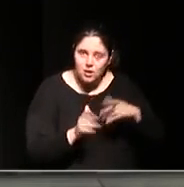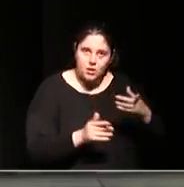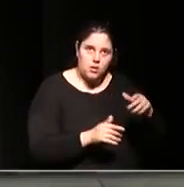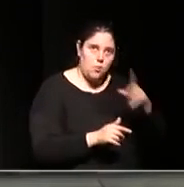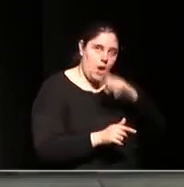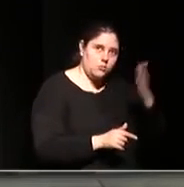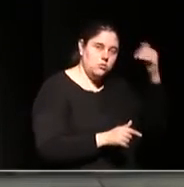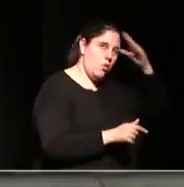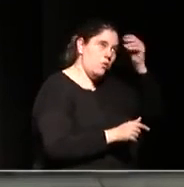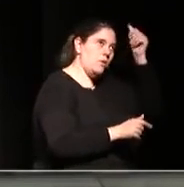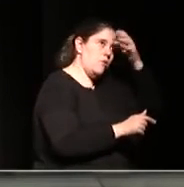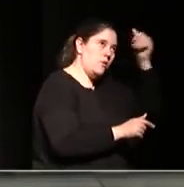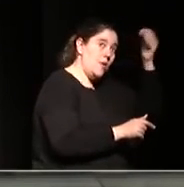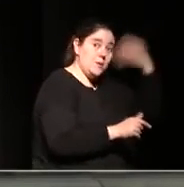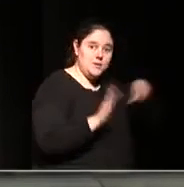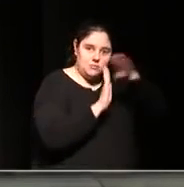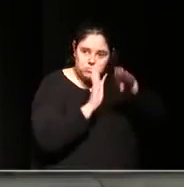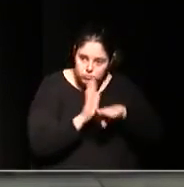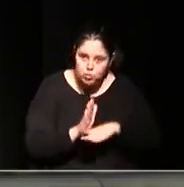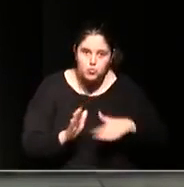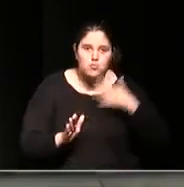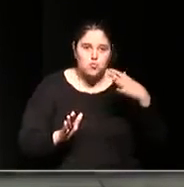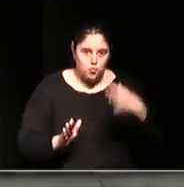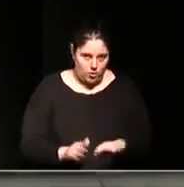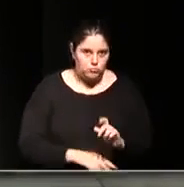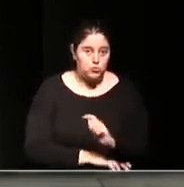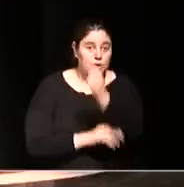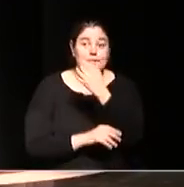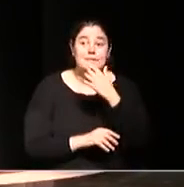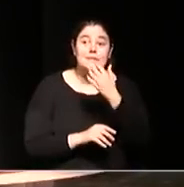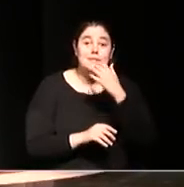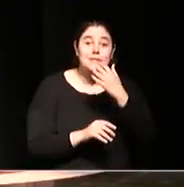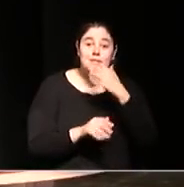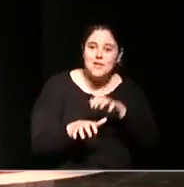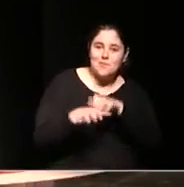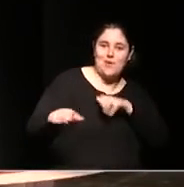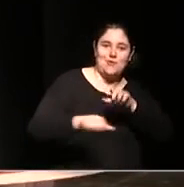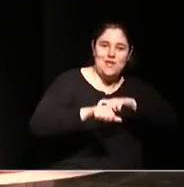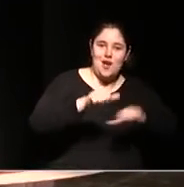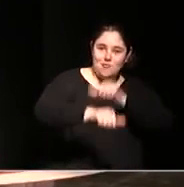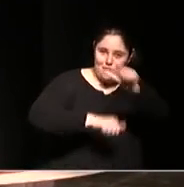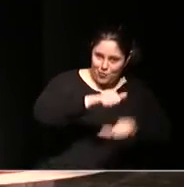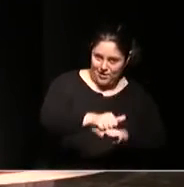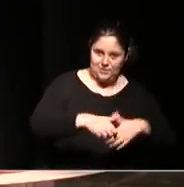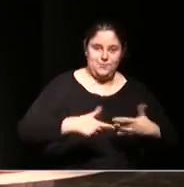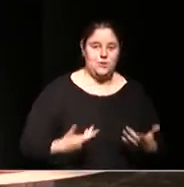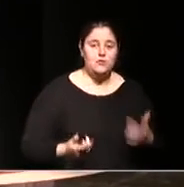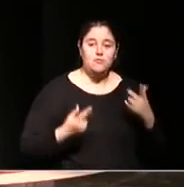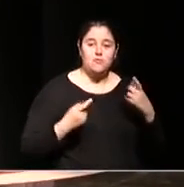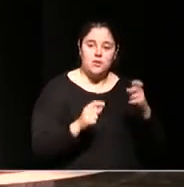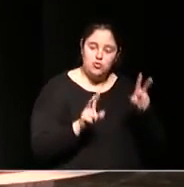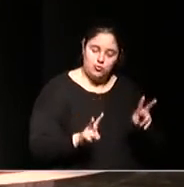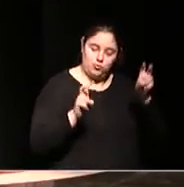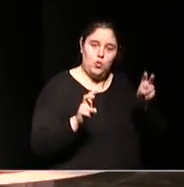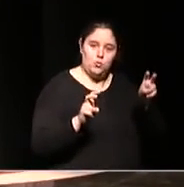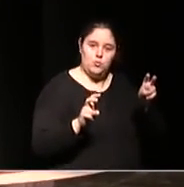darrers anys, sempre i quan sumem majories de progrés. Cal iniciar un nou moment de país, un moment